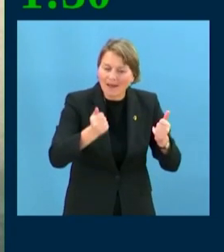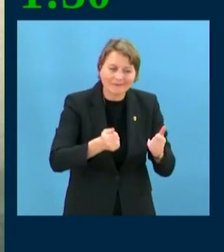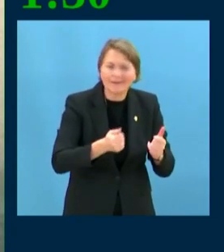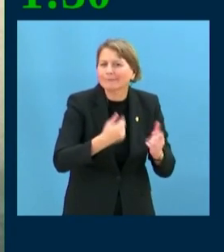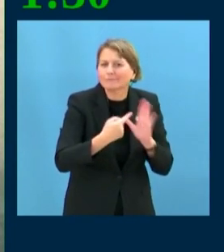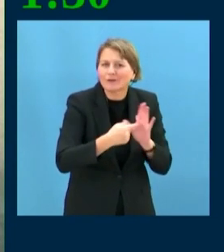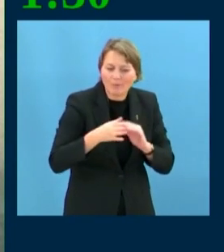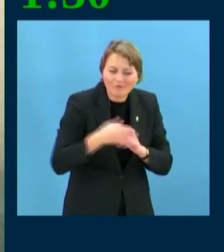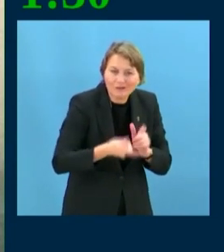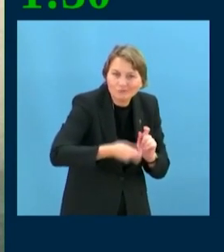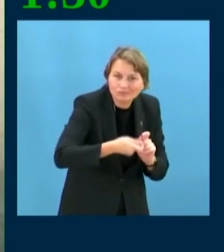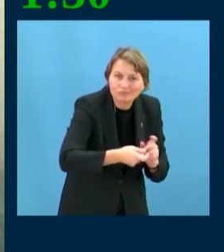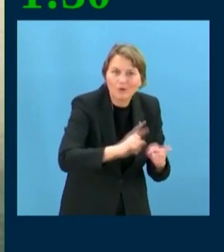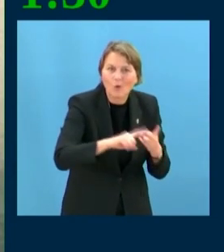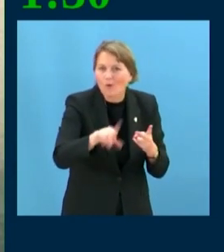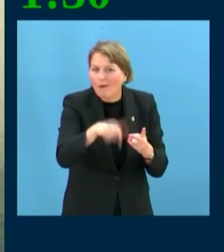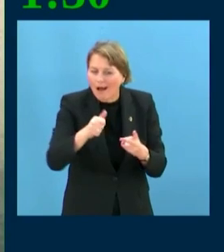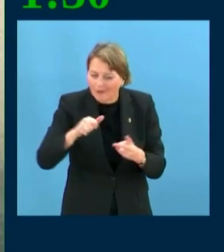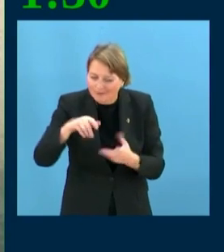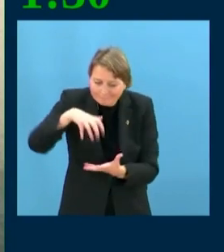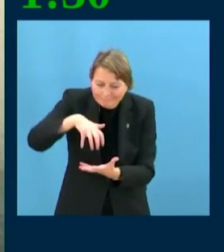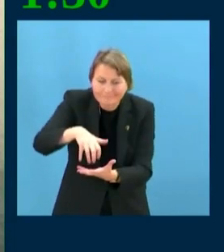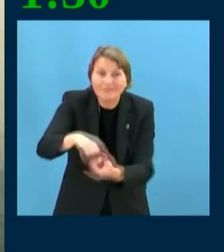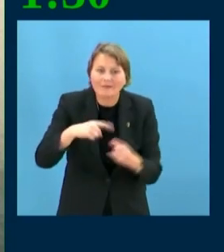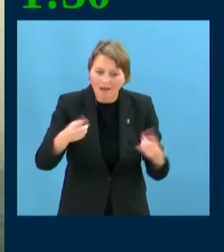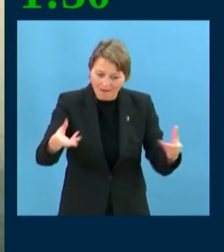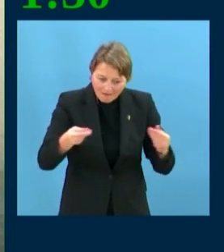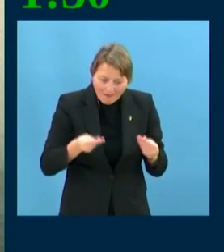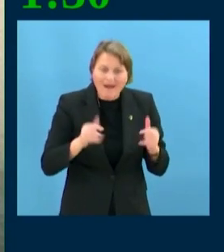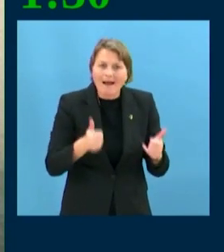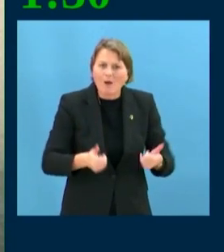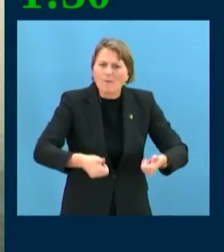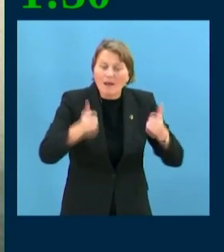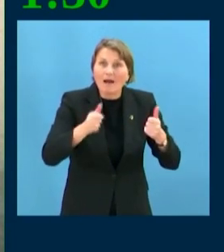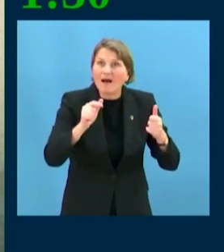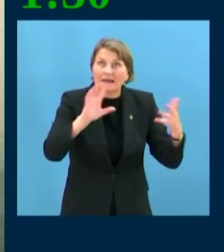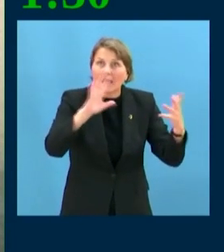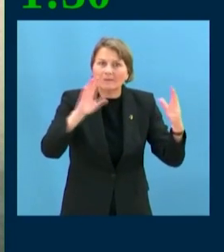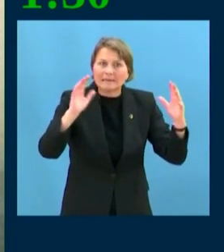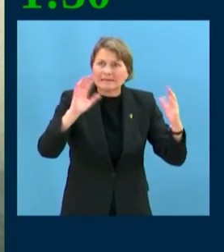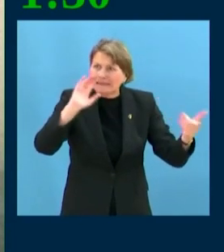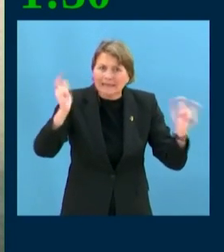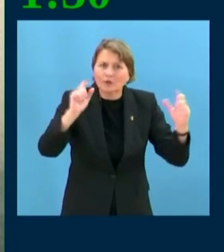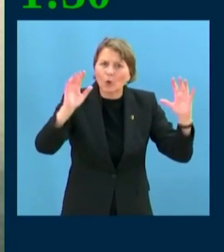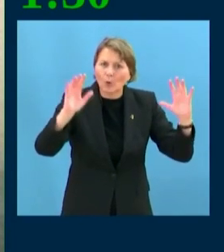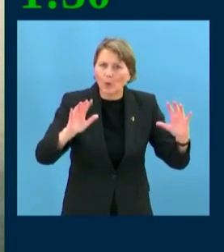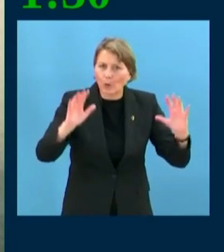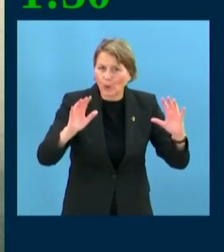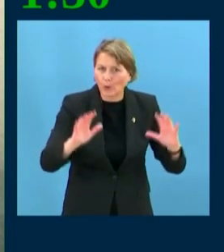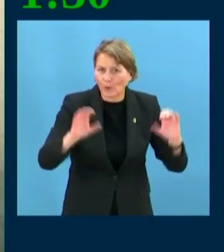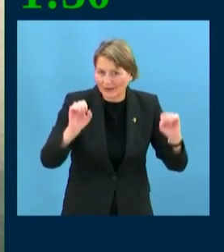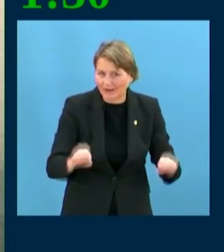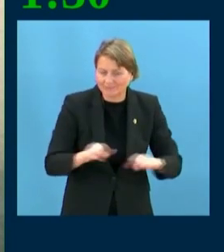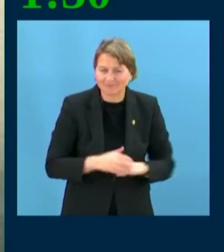teknolojilerin Restorasyonu iklim değişikliğinin azaltılmasında önemli bir rol oynamaktadır